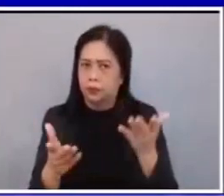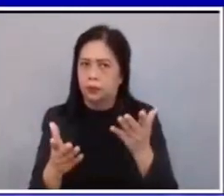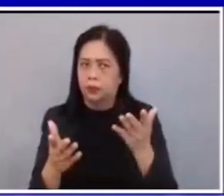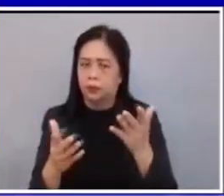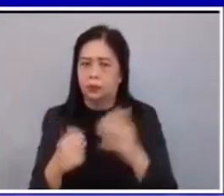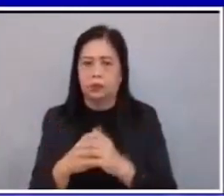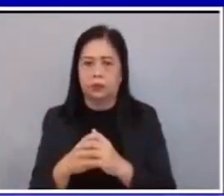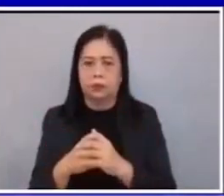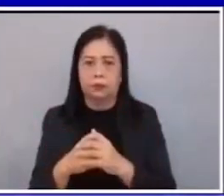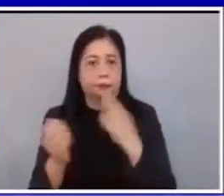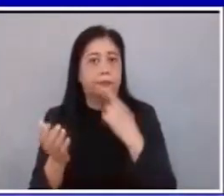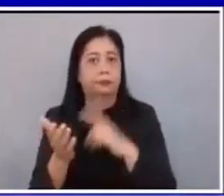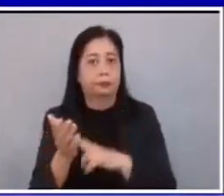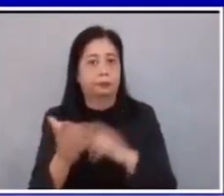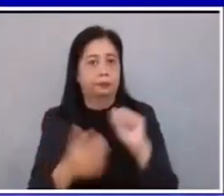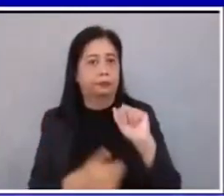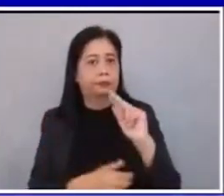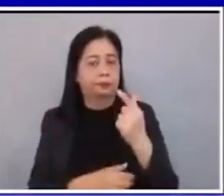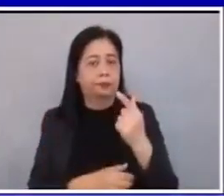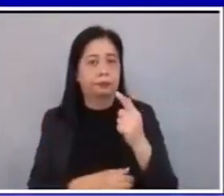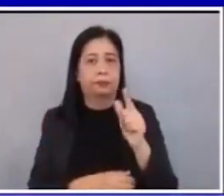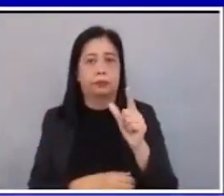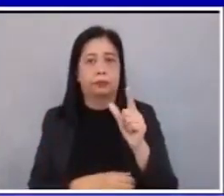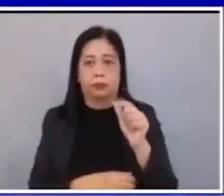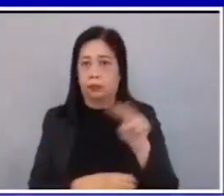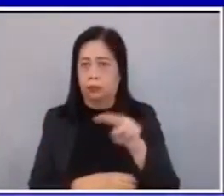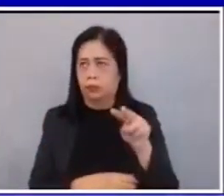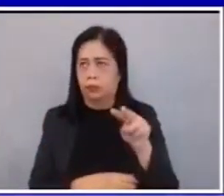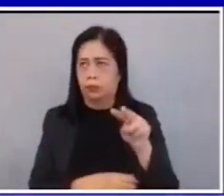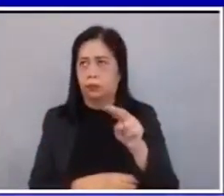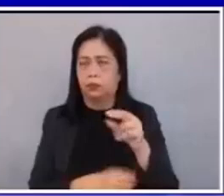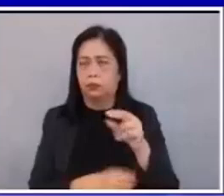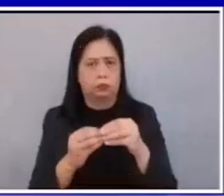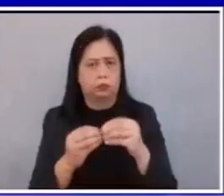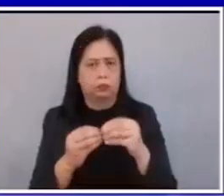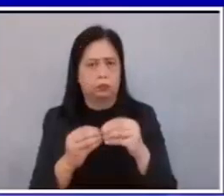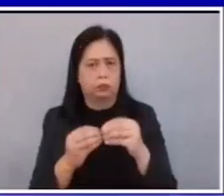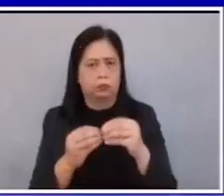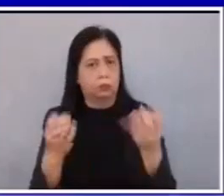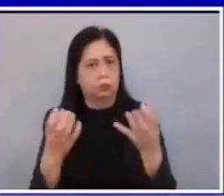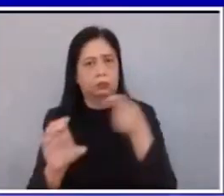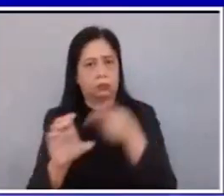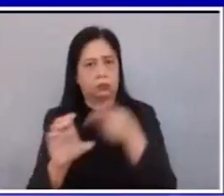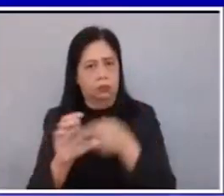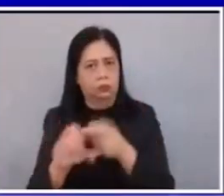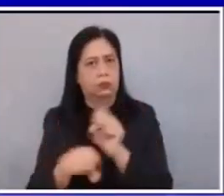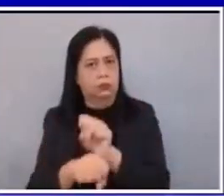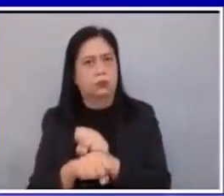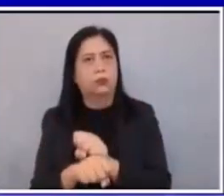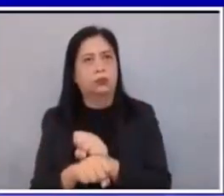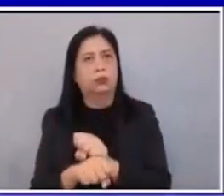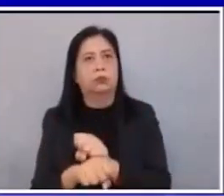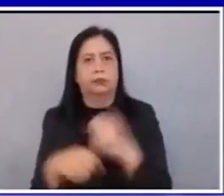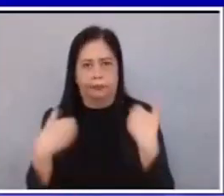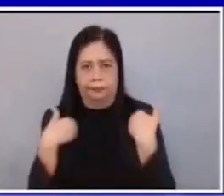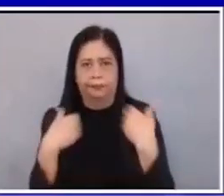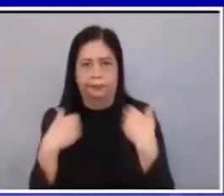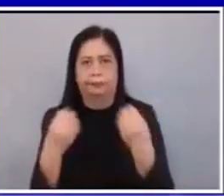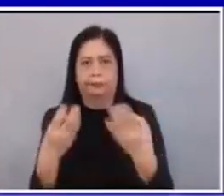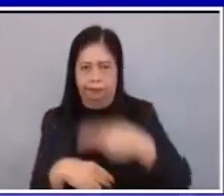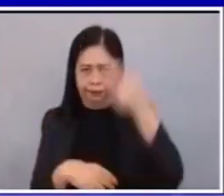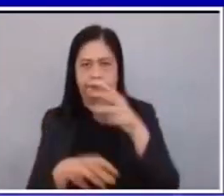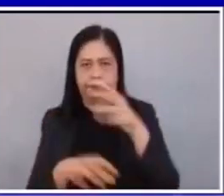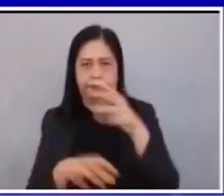report ng August 2022 ay mas marami ang nag-participate sa labor force. Tumaas yung ating labor force participation